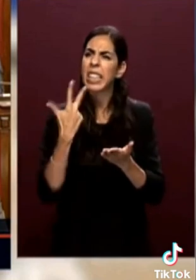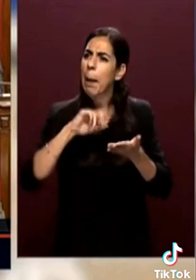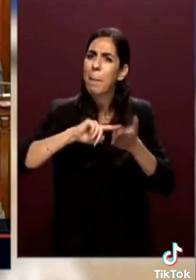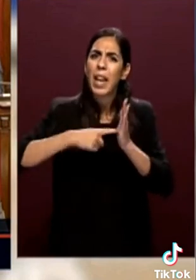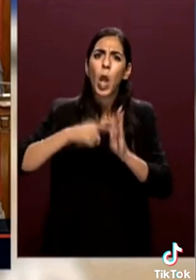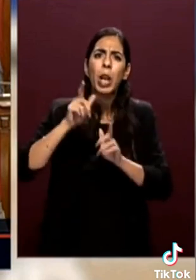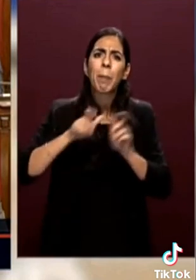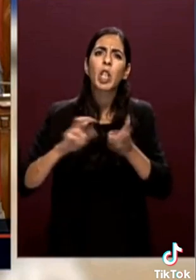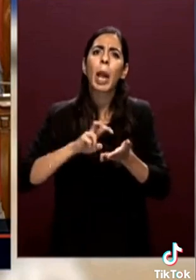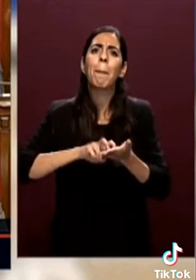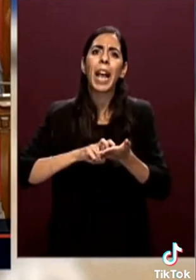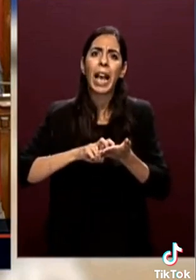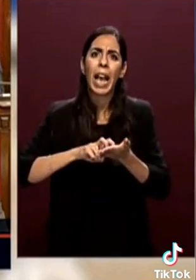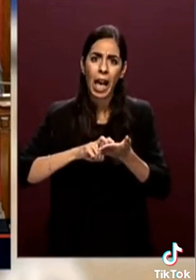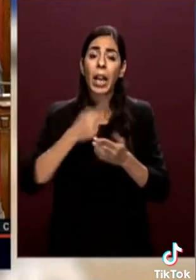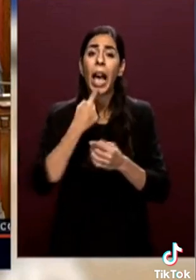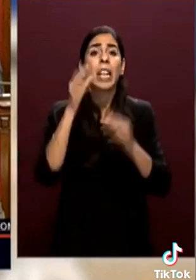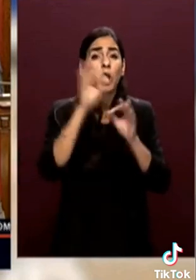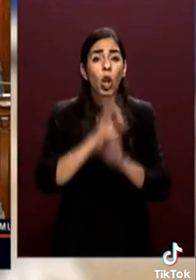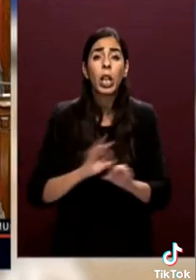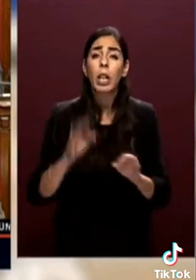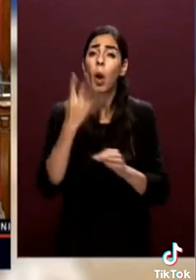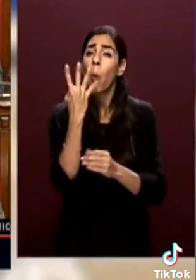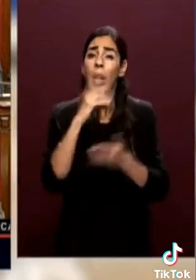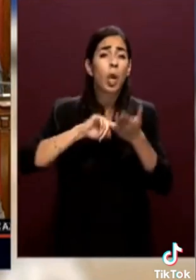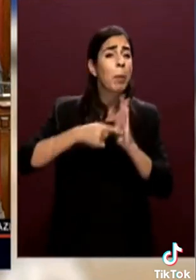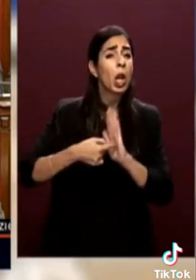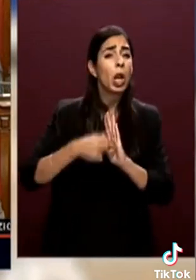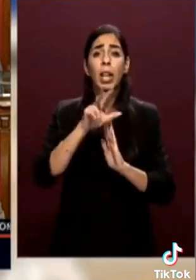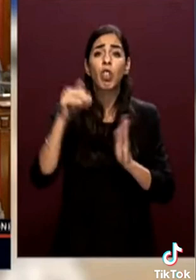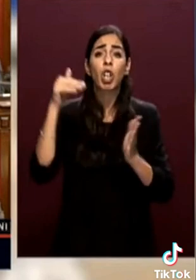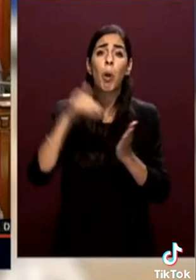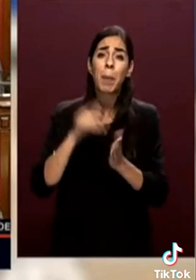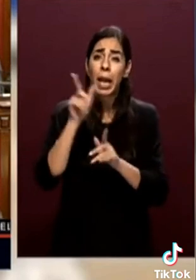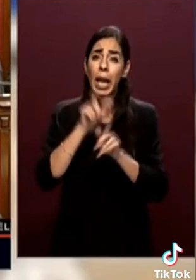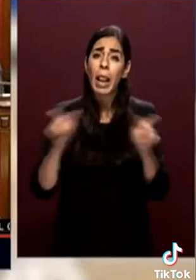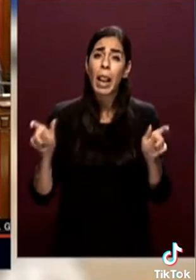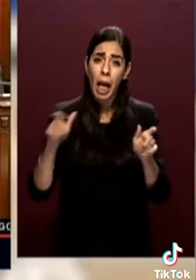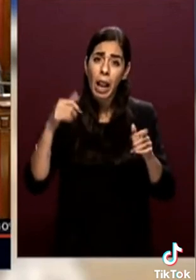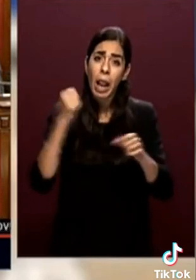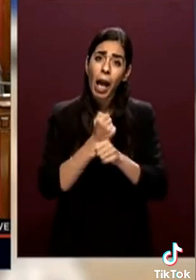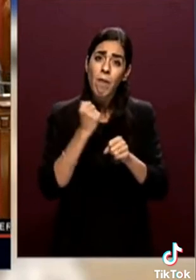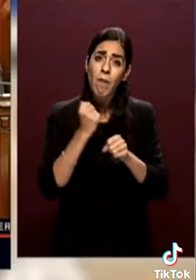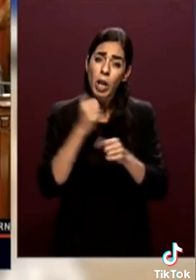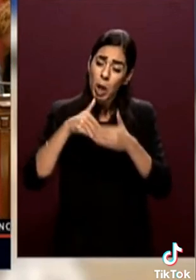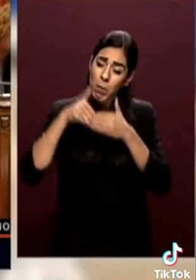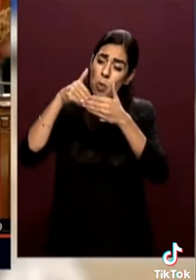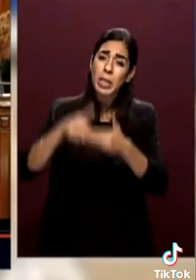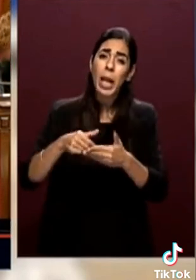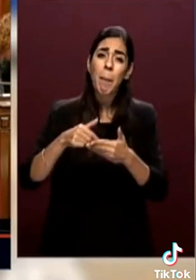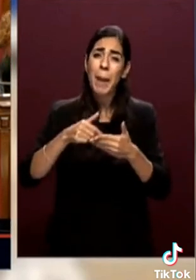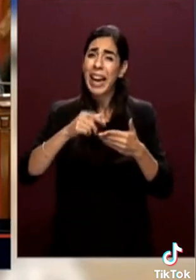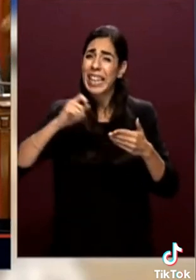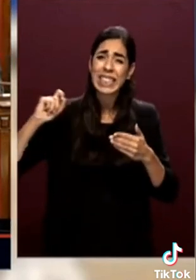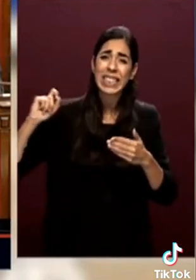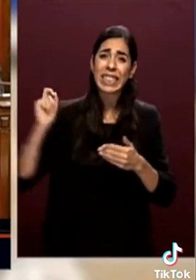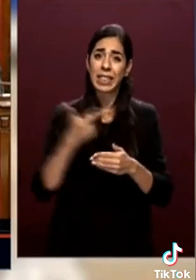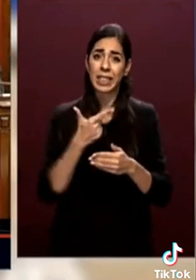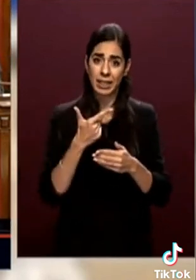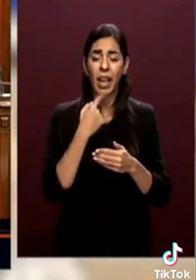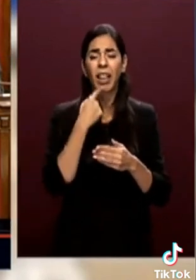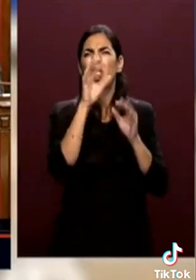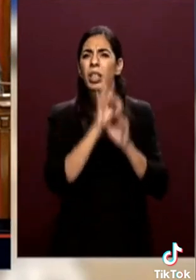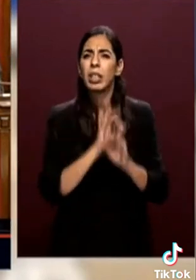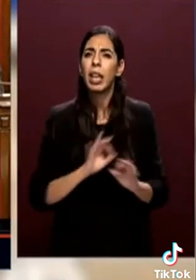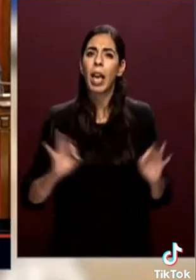su 4 milioni e 300 mila lavoratori che hanno buste paga da fame. Presidente Meloni, io